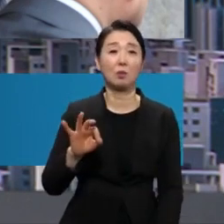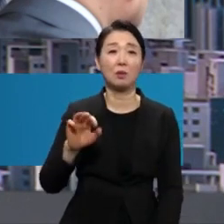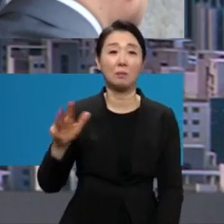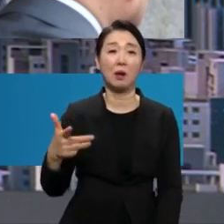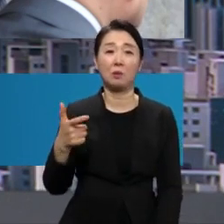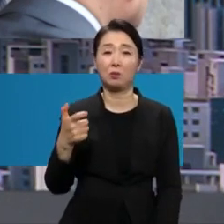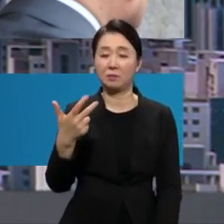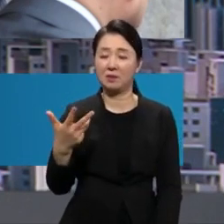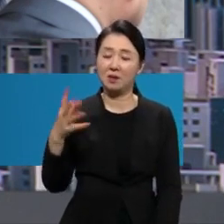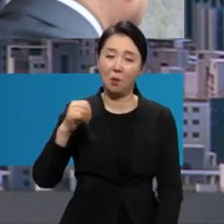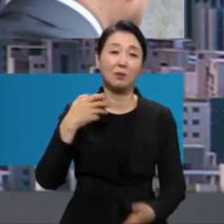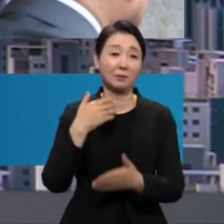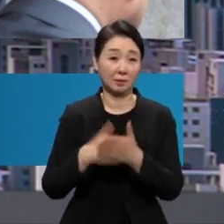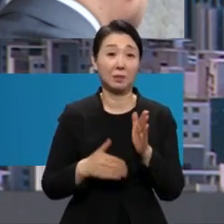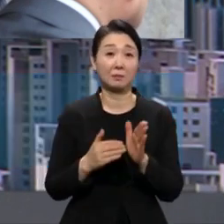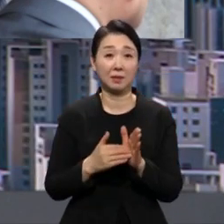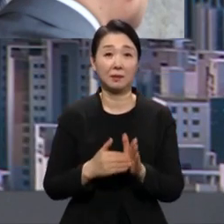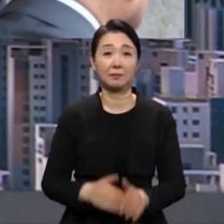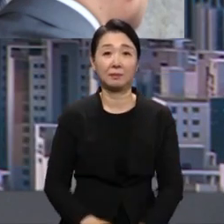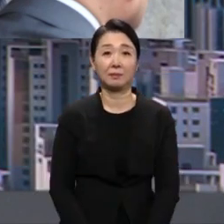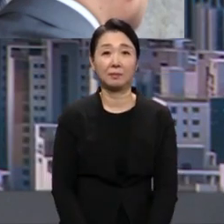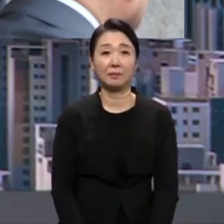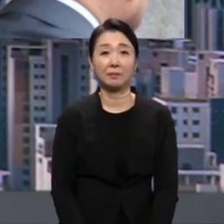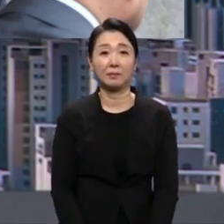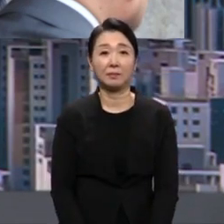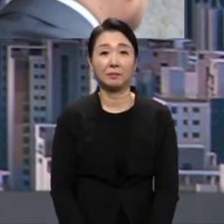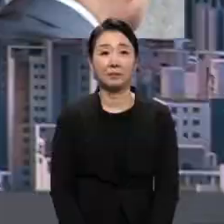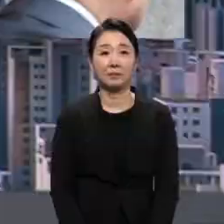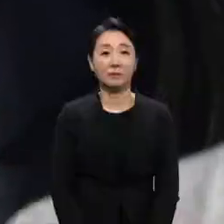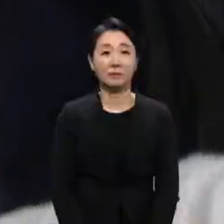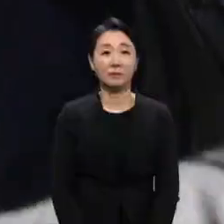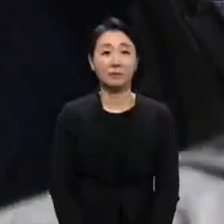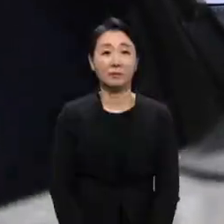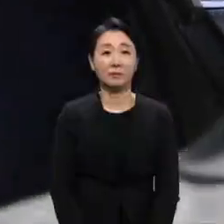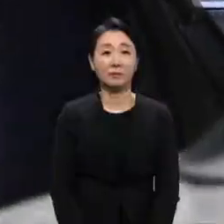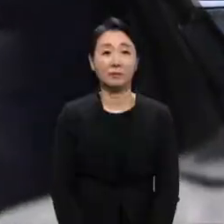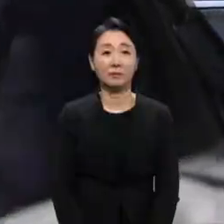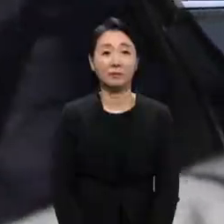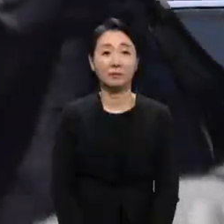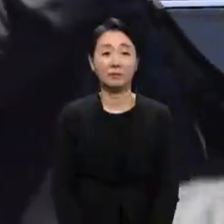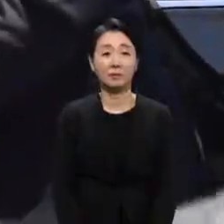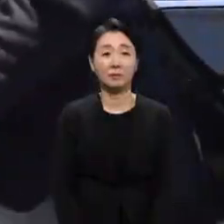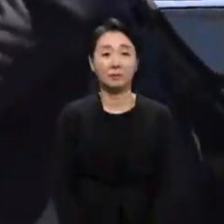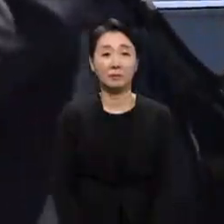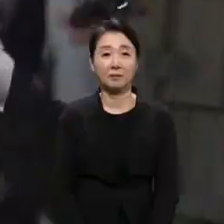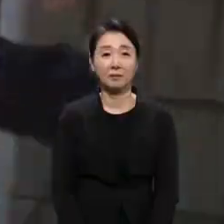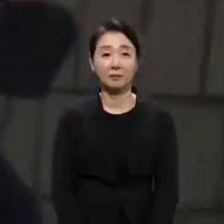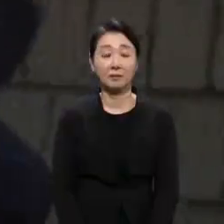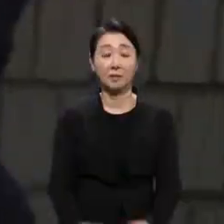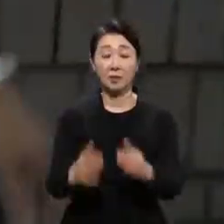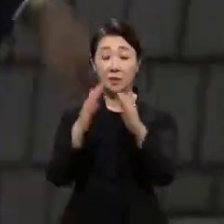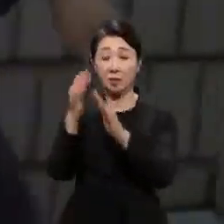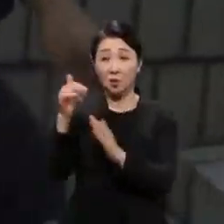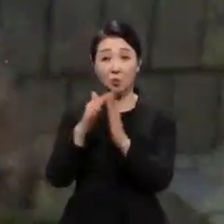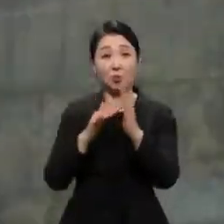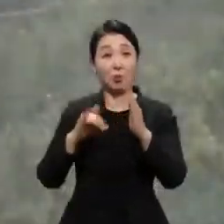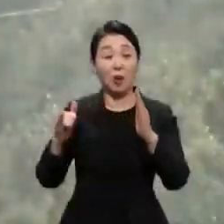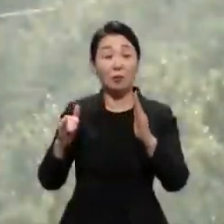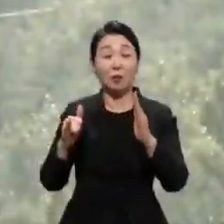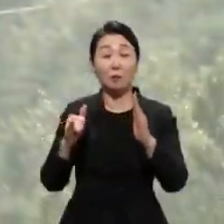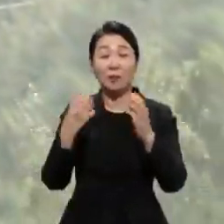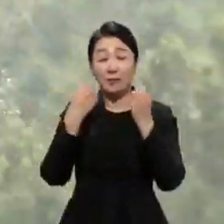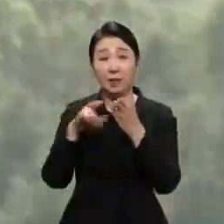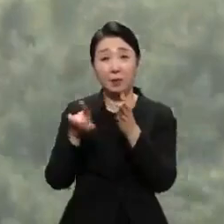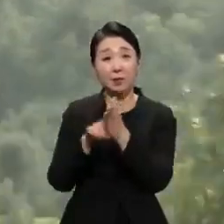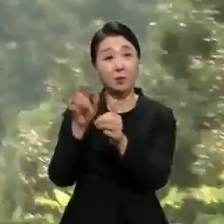867억원 남았습니다 박병현 기자입니다 전두한 시 일가가 신탁회사에 관리를 맡겼던